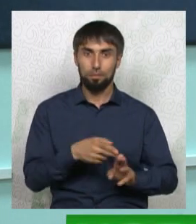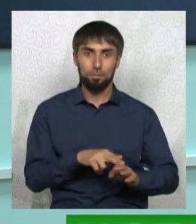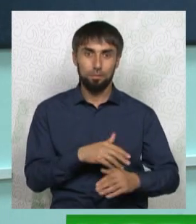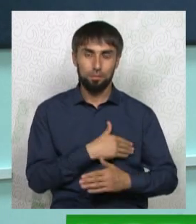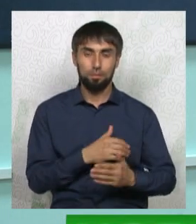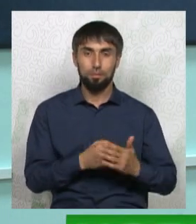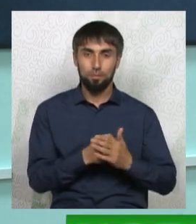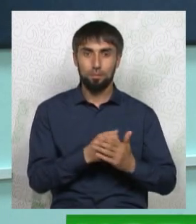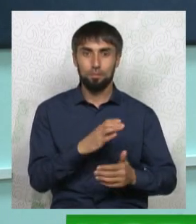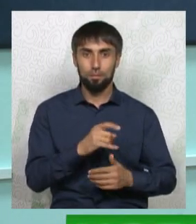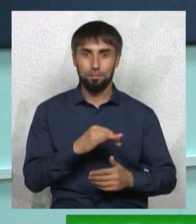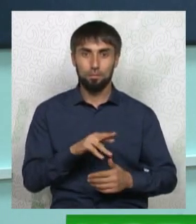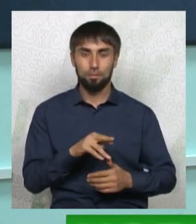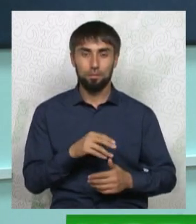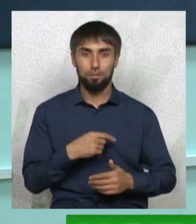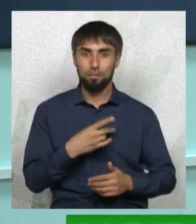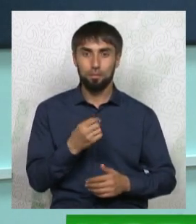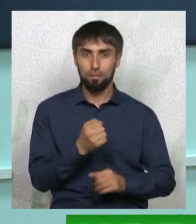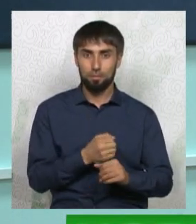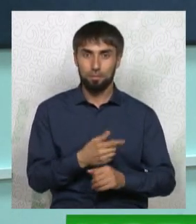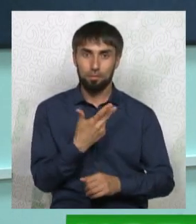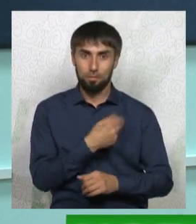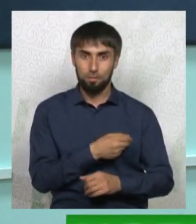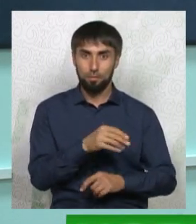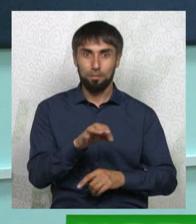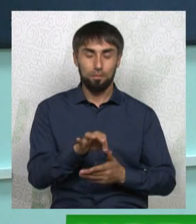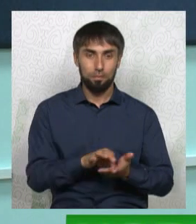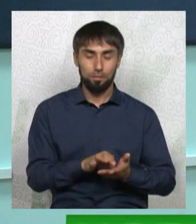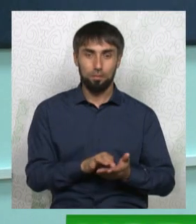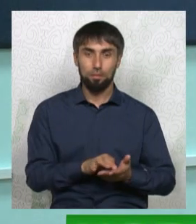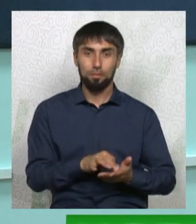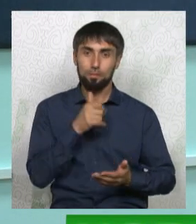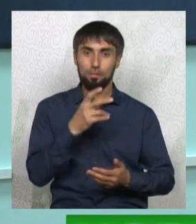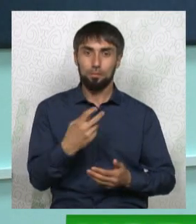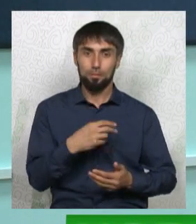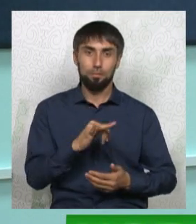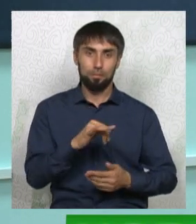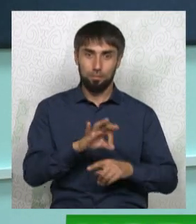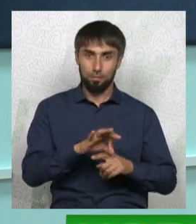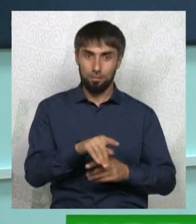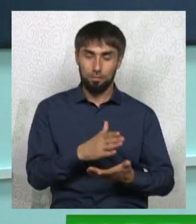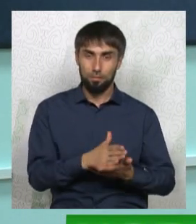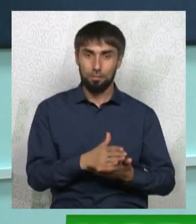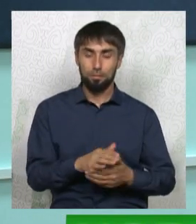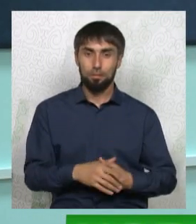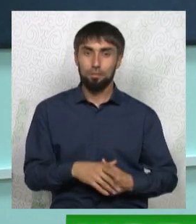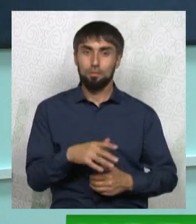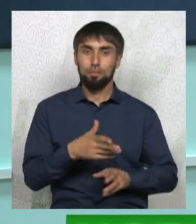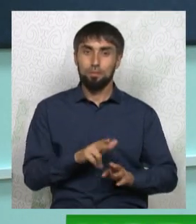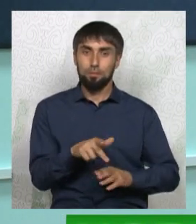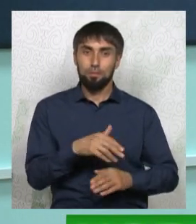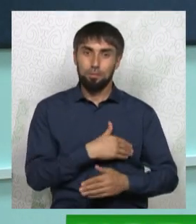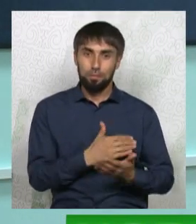и сатурацию, и температуру. То есть мы не вакцинируем пациентов, которые приходят к нам с признаками, опять же, простуды. То есть